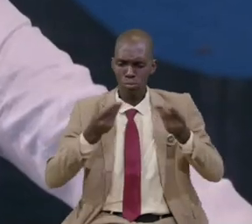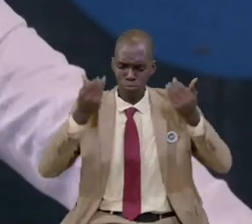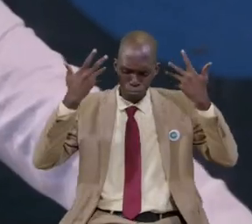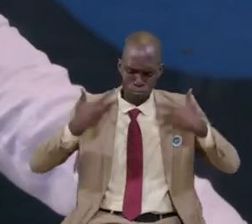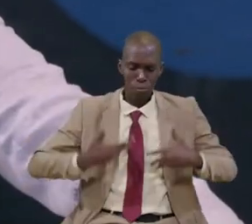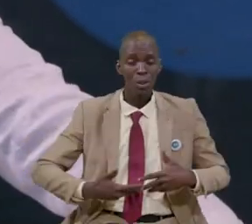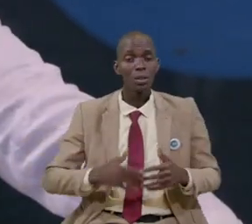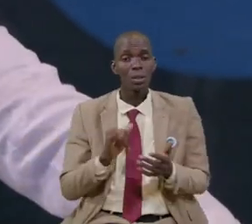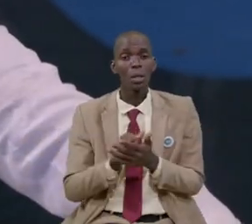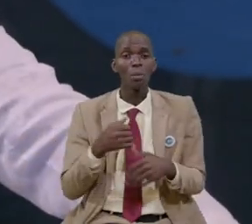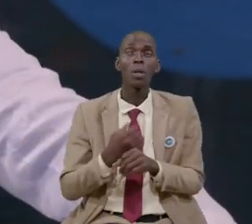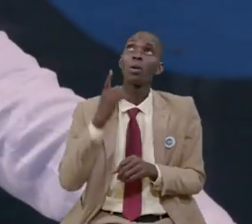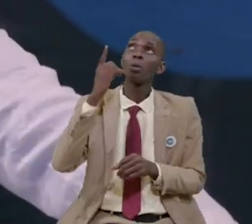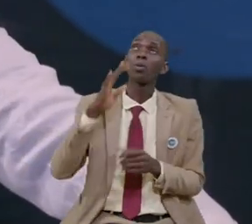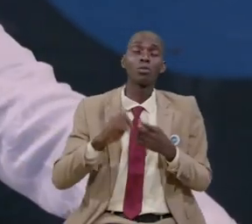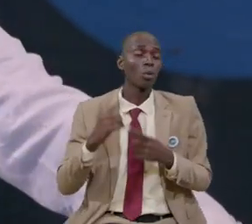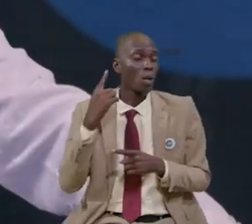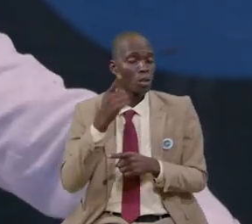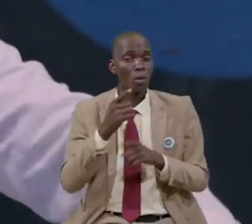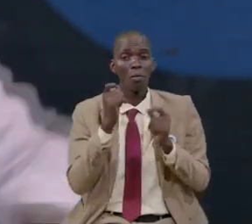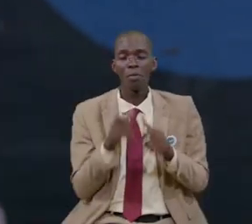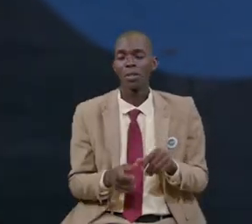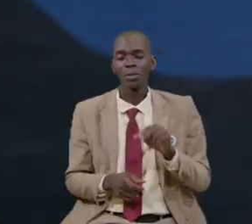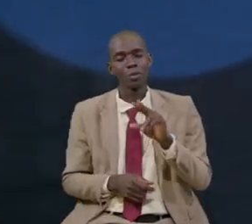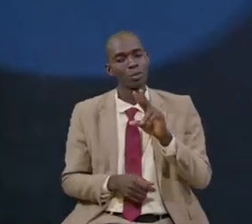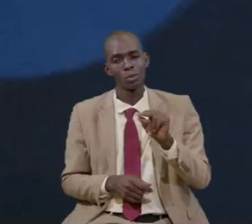Ce n'est pas comment la prière là est exaucée.